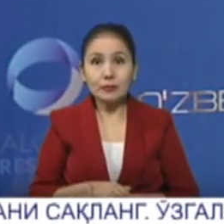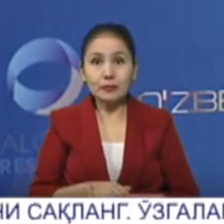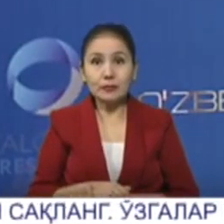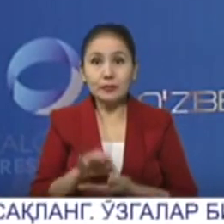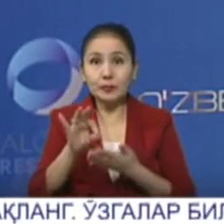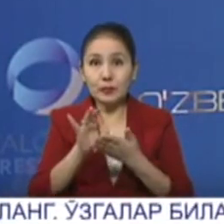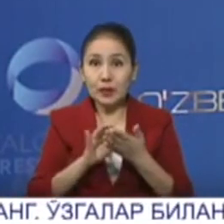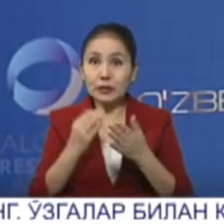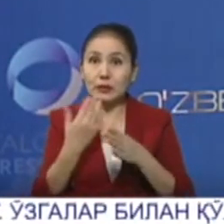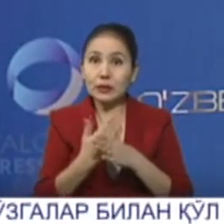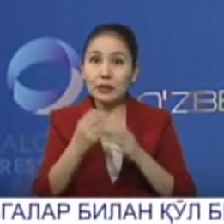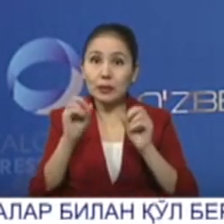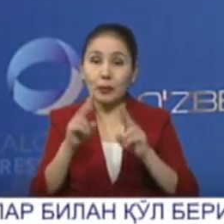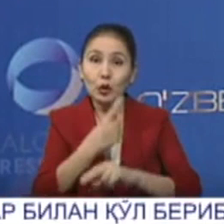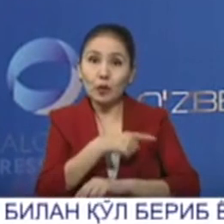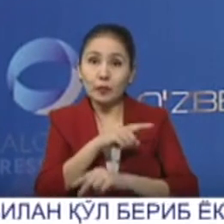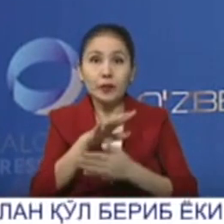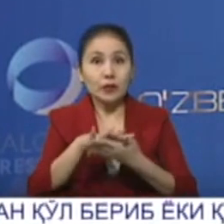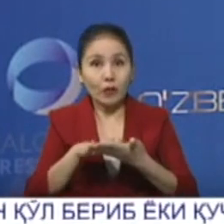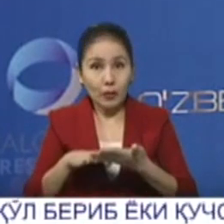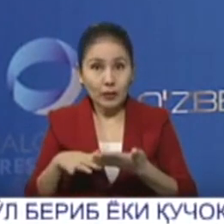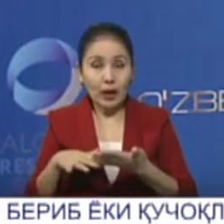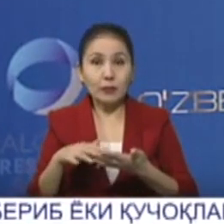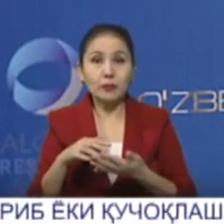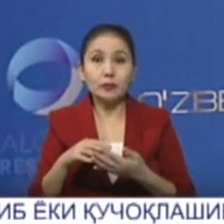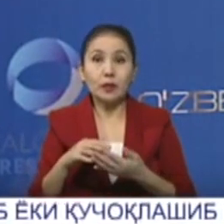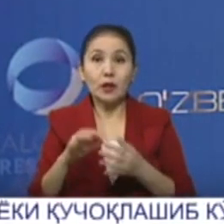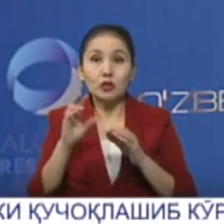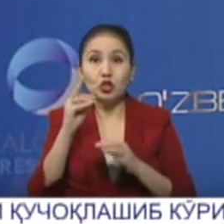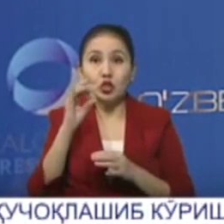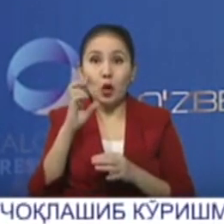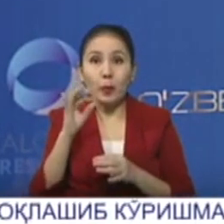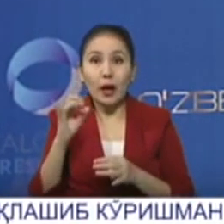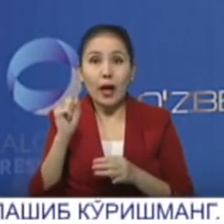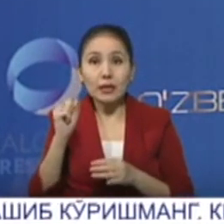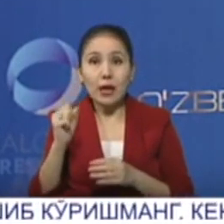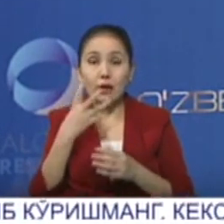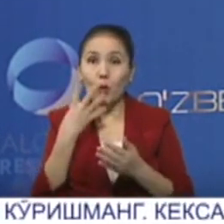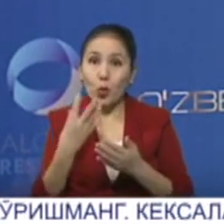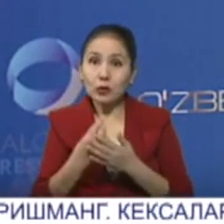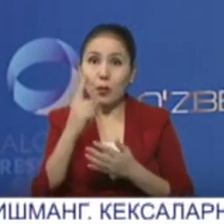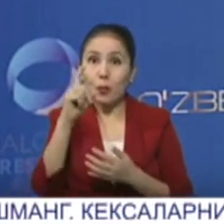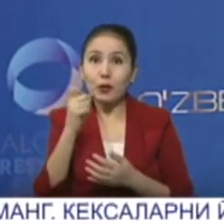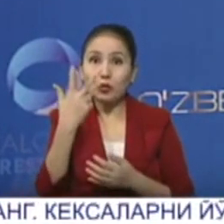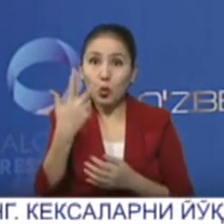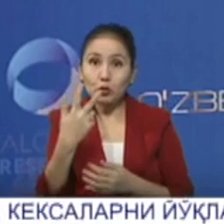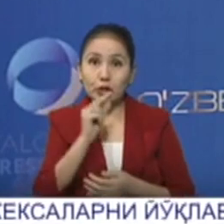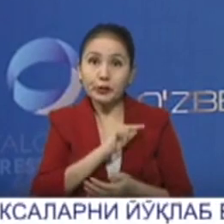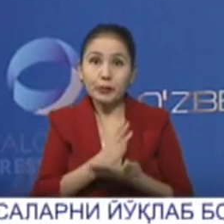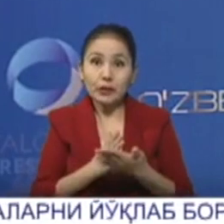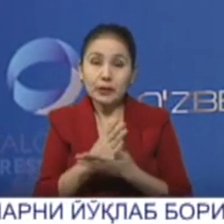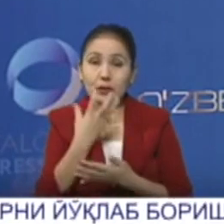Tez tibbiy yordam xizmati mavzusini davom ettiramiz. Muxbirimiz Jobir Asqarov odatdagidek 103 xizmatidagi